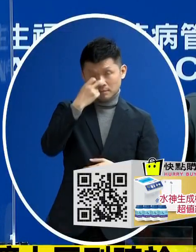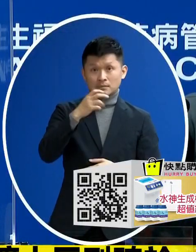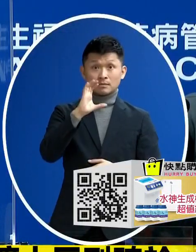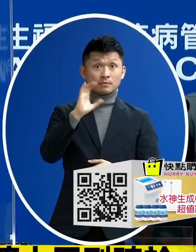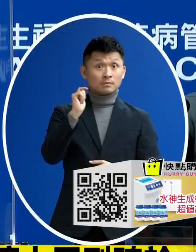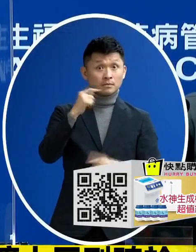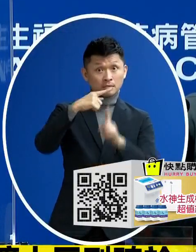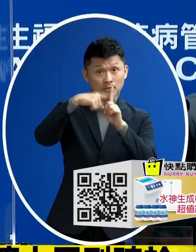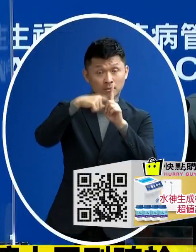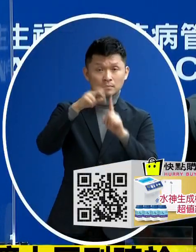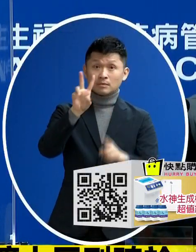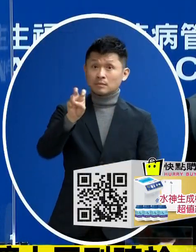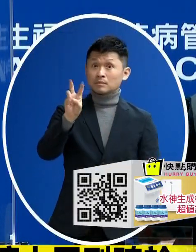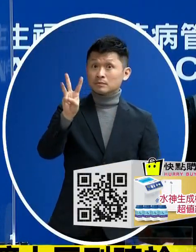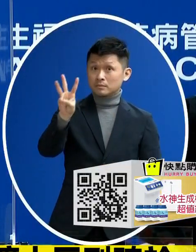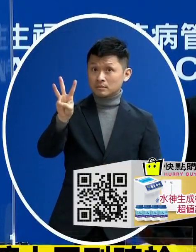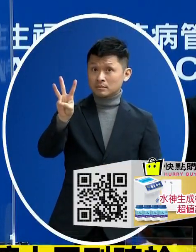23，